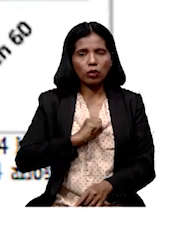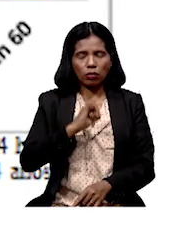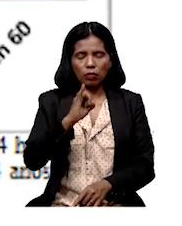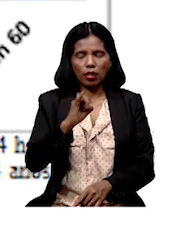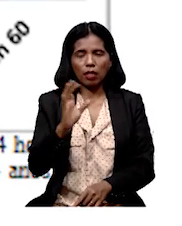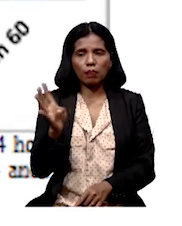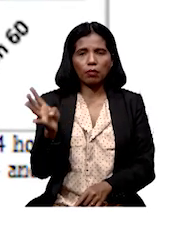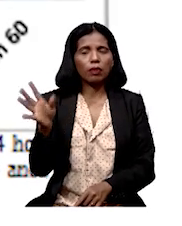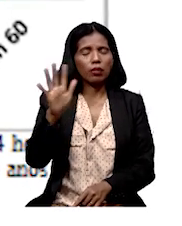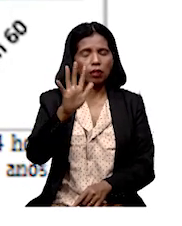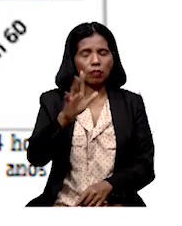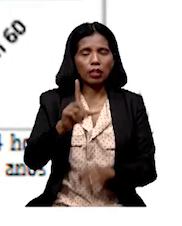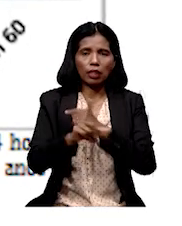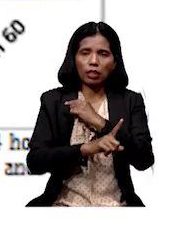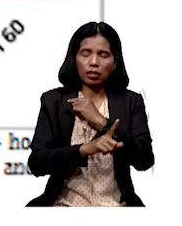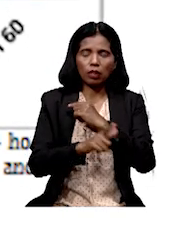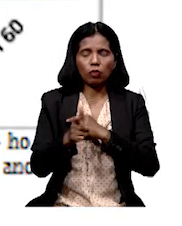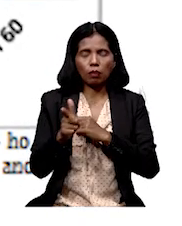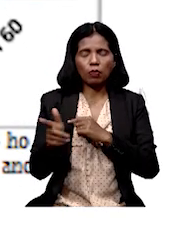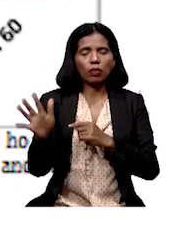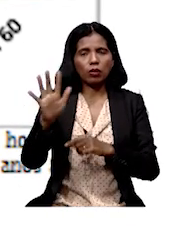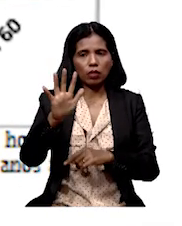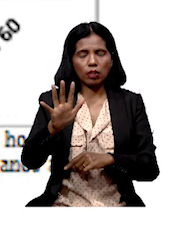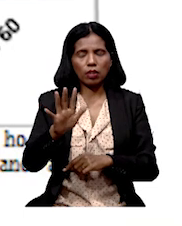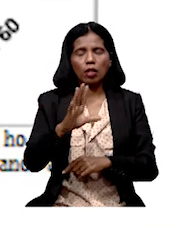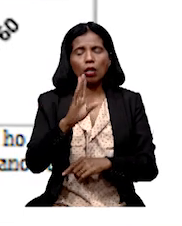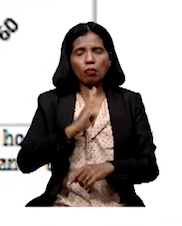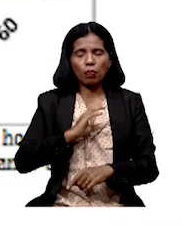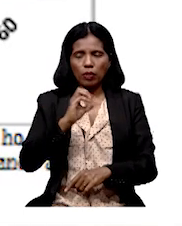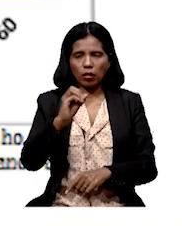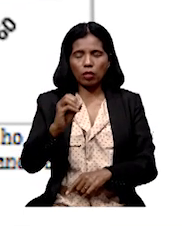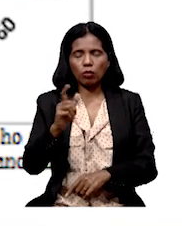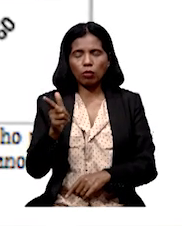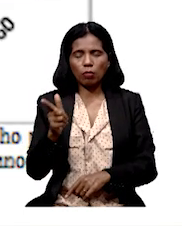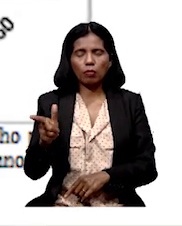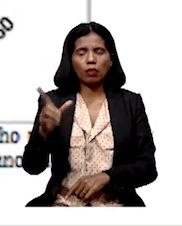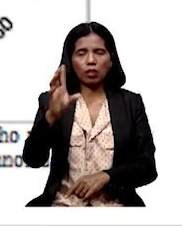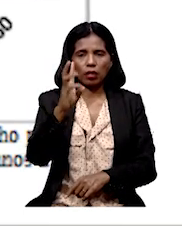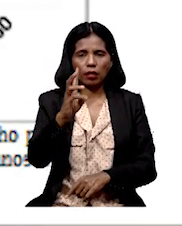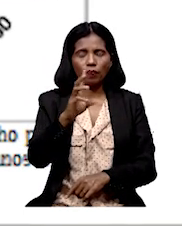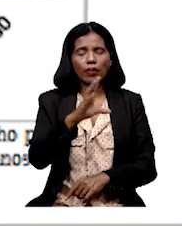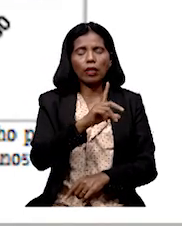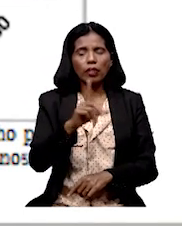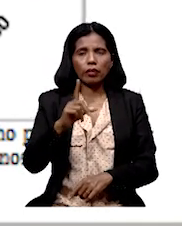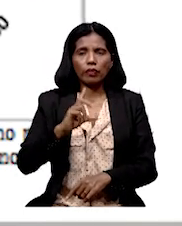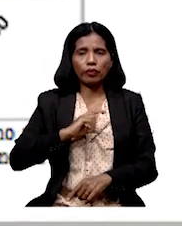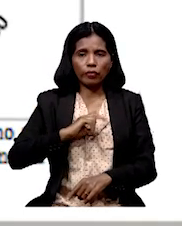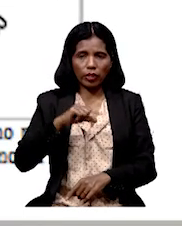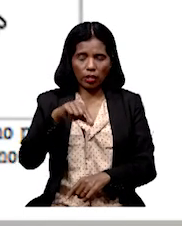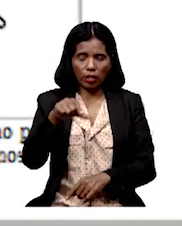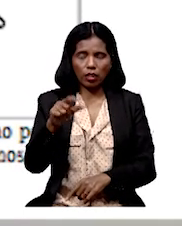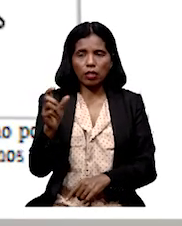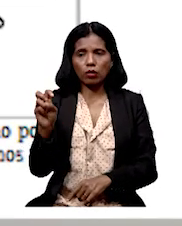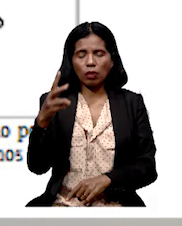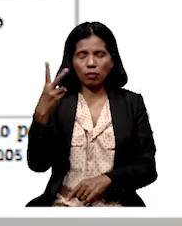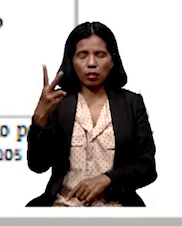lima, likisa rua nulu resin sia, bobonaru rua nulu resin nen, aileu rua nulu, vikeke sanulu resin sia,